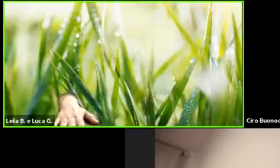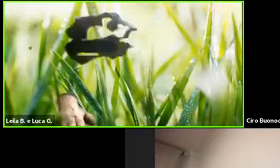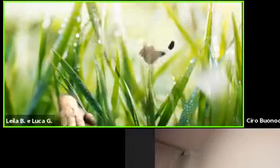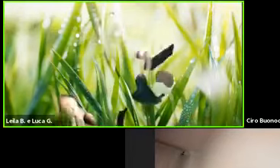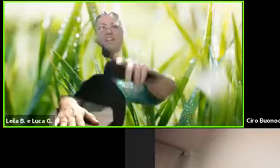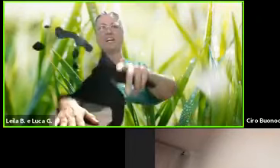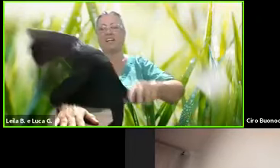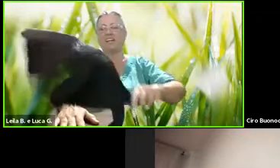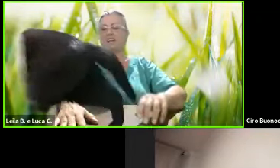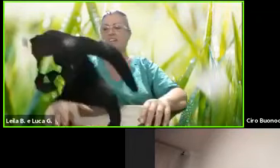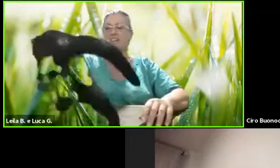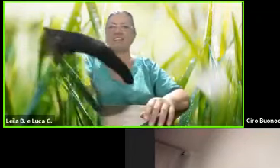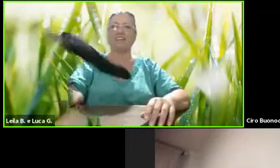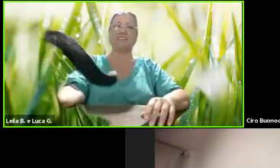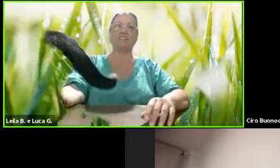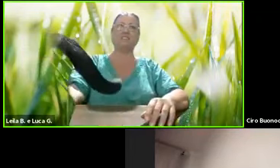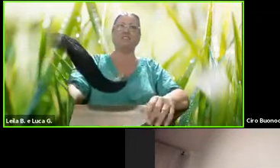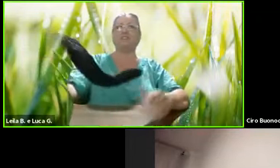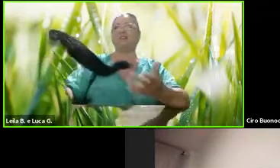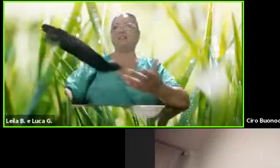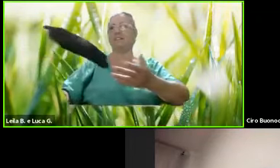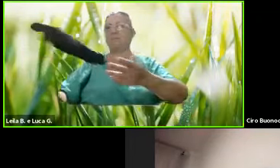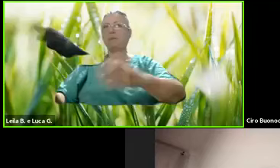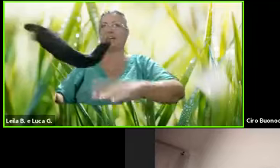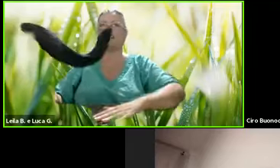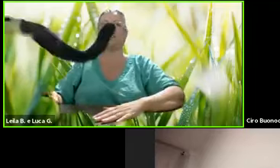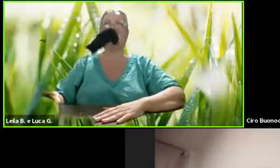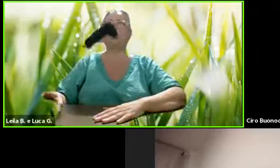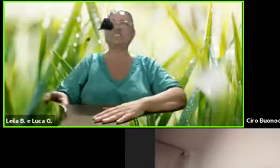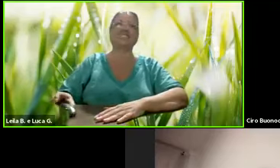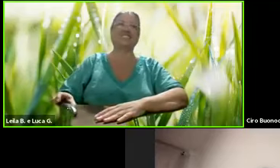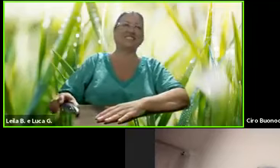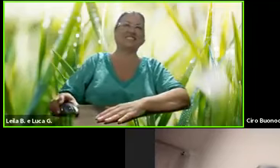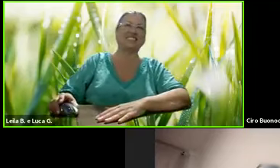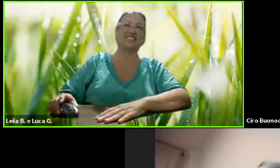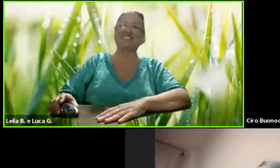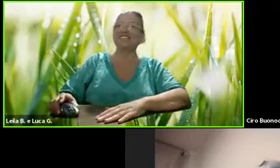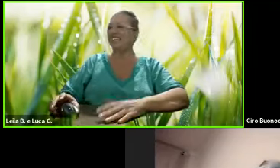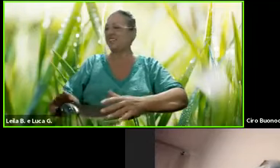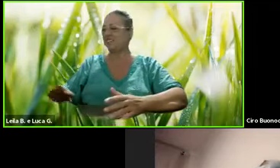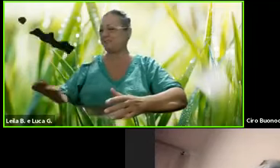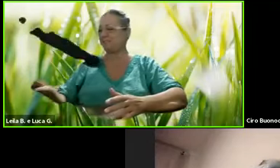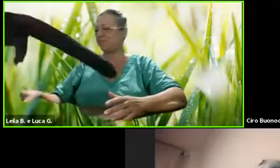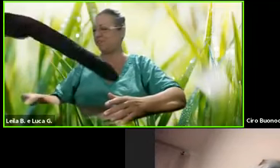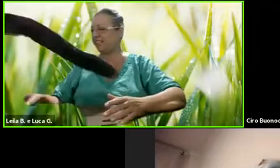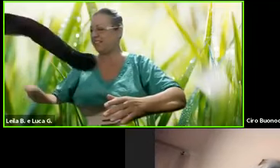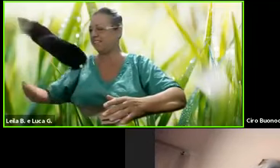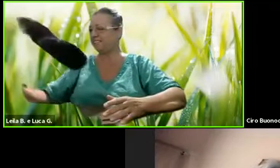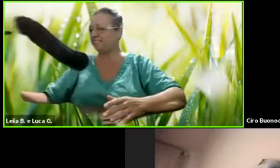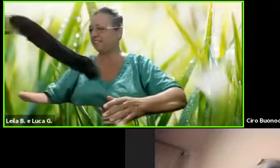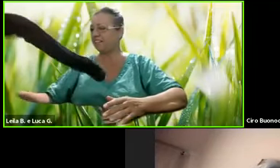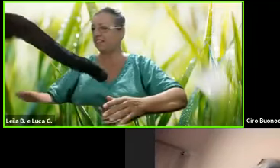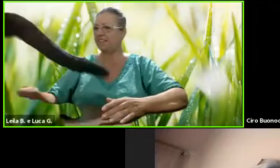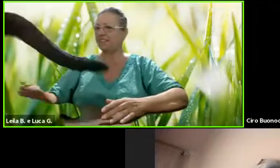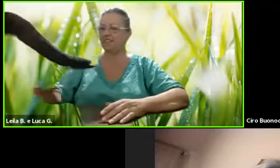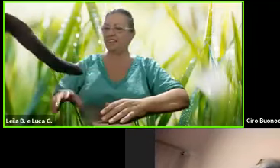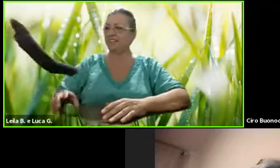Niente? Allora, io è arrivata Bea, la nostra mascotte.